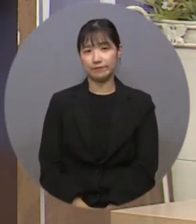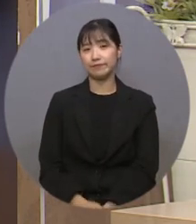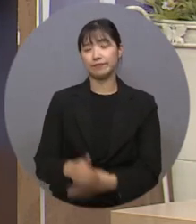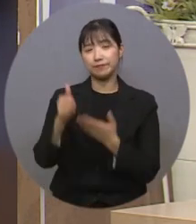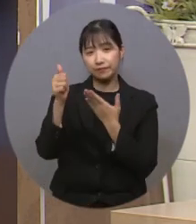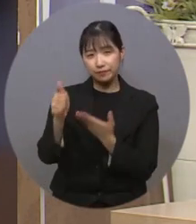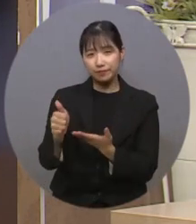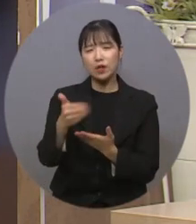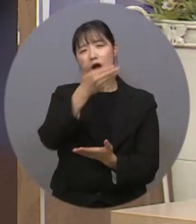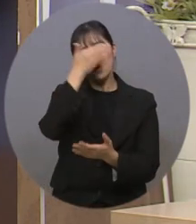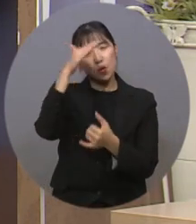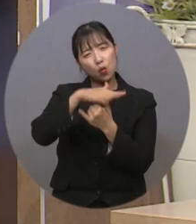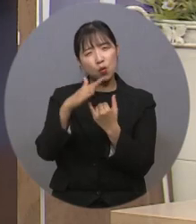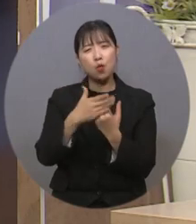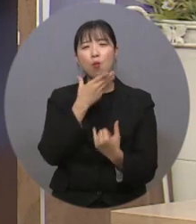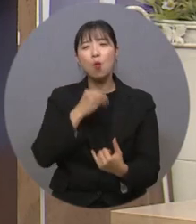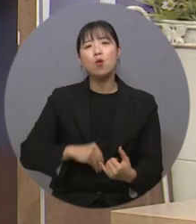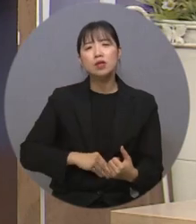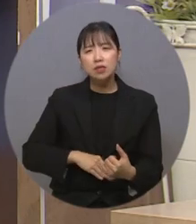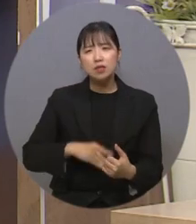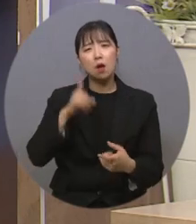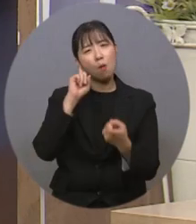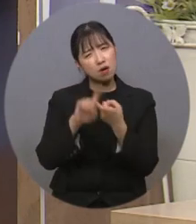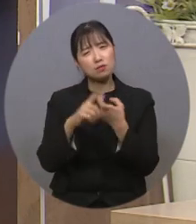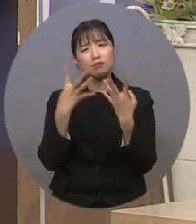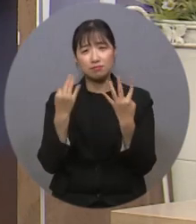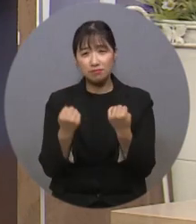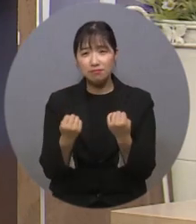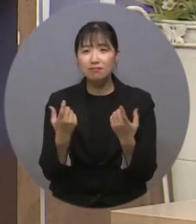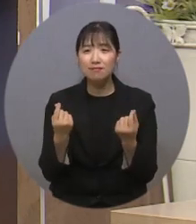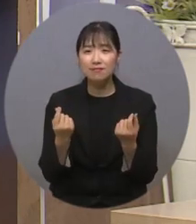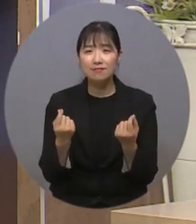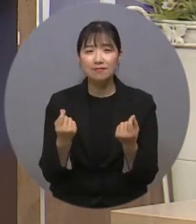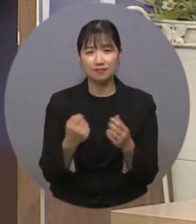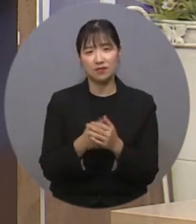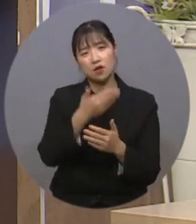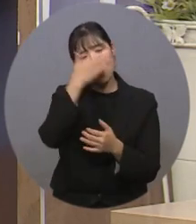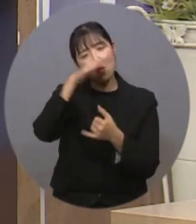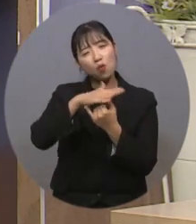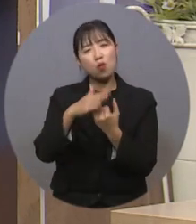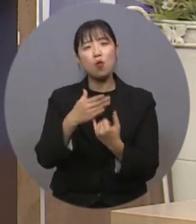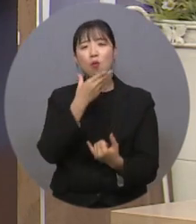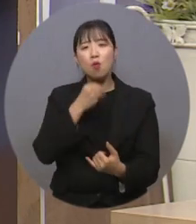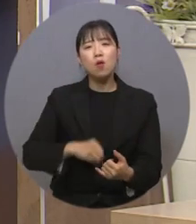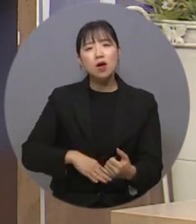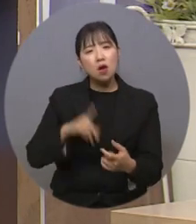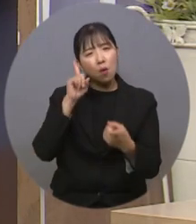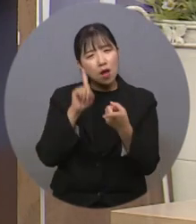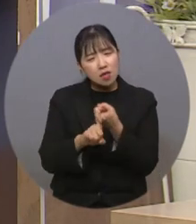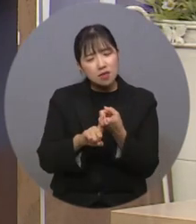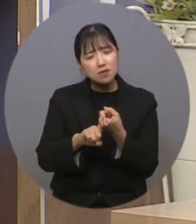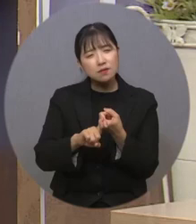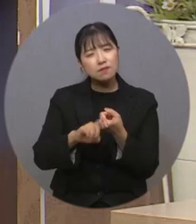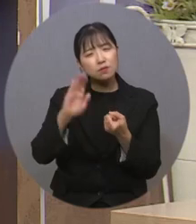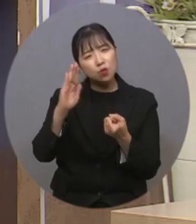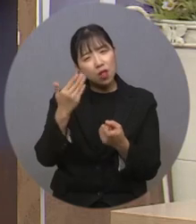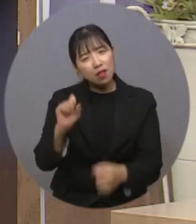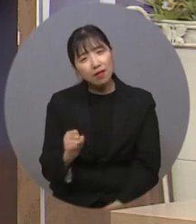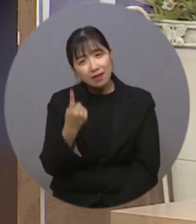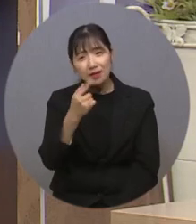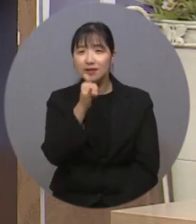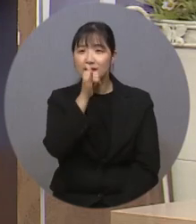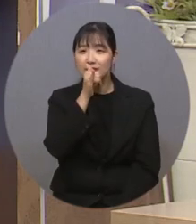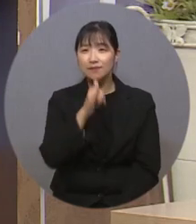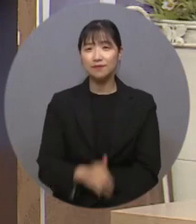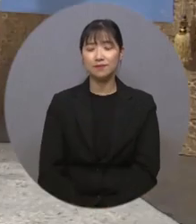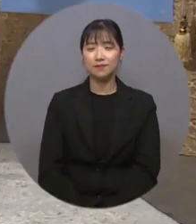의원님께서는 이런 청소년 복지에 굉장히 관심이 많으신 것 같은데요. 이 청소년 복지에 큰 관심을 가지게 된 좀 계기가